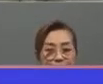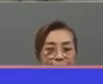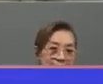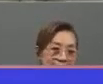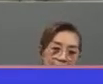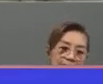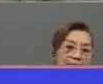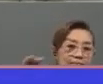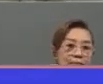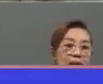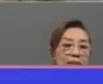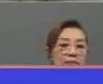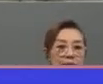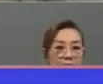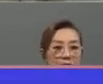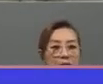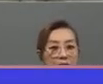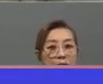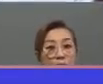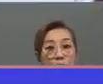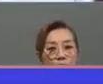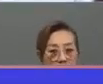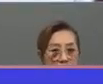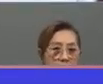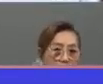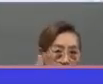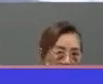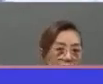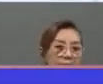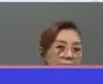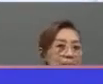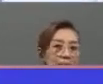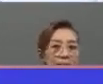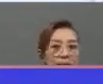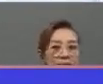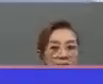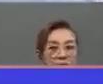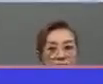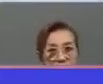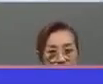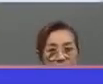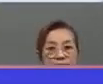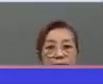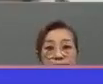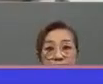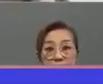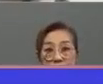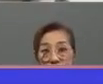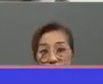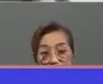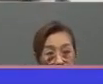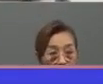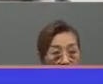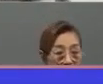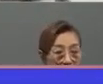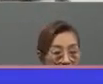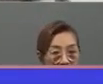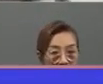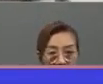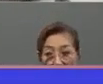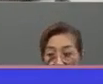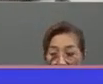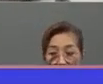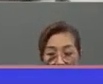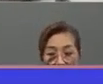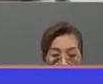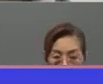เออยังไงก็ขอแสดงความยินดีกับน้องๆที่บรรจุนะฮะตั้งแต่วันที่ 1พฤภาคมใช่่ๆคือที่เาขึ้นเงินเดือนเนื่องแต่ว่าเาต้องการ